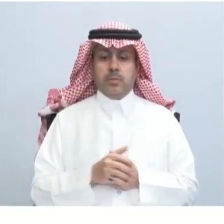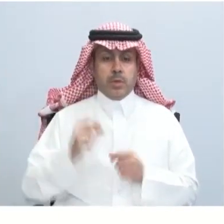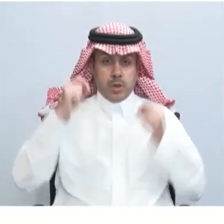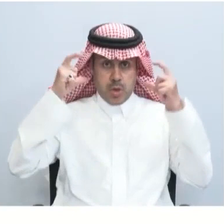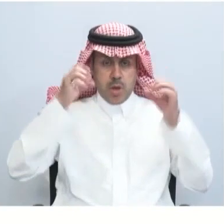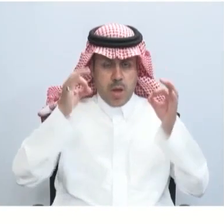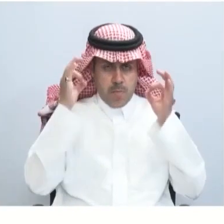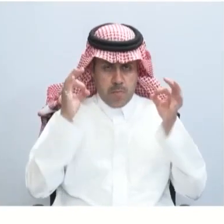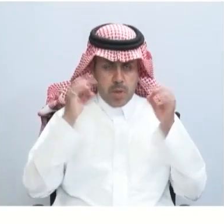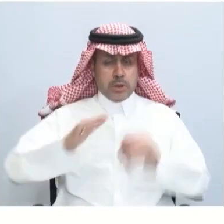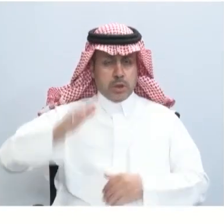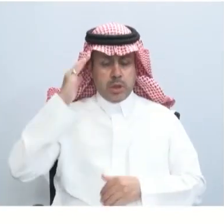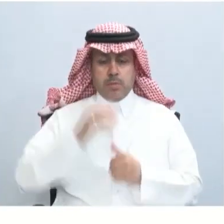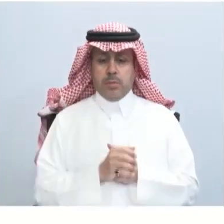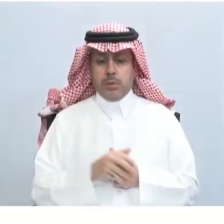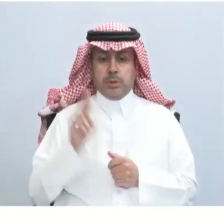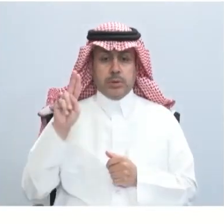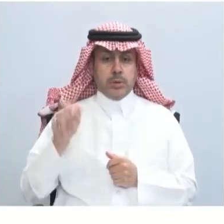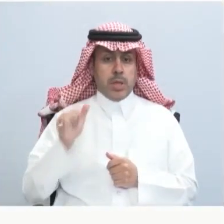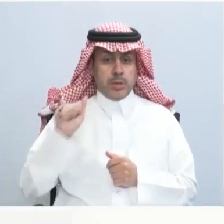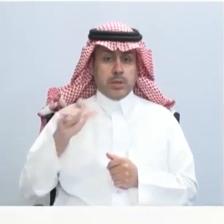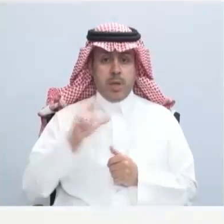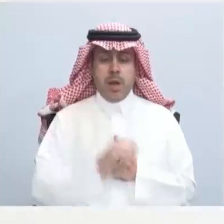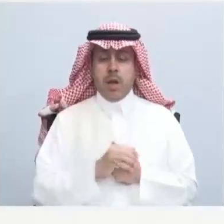السلام كتايل للترابط